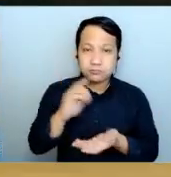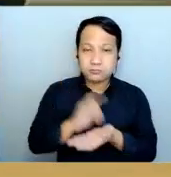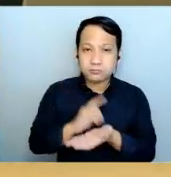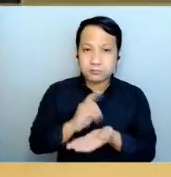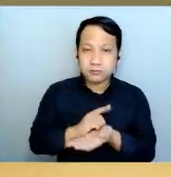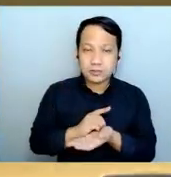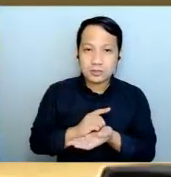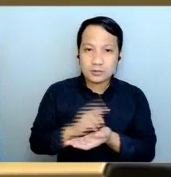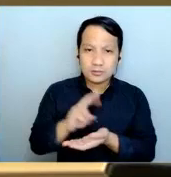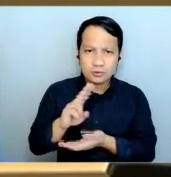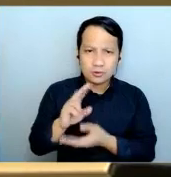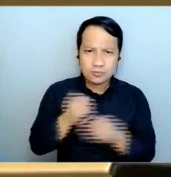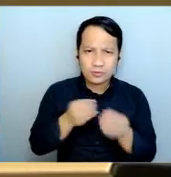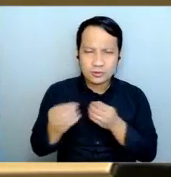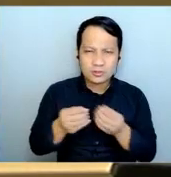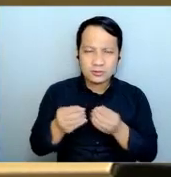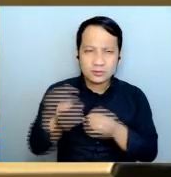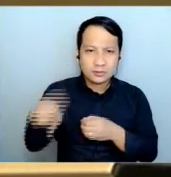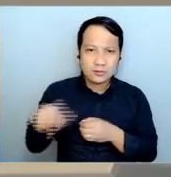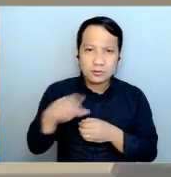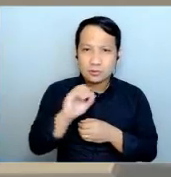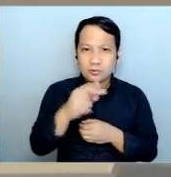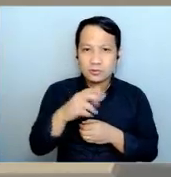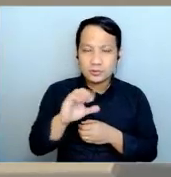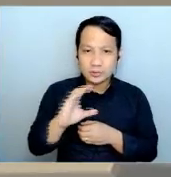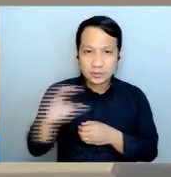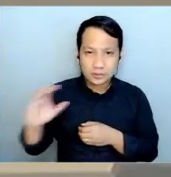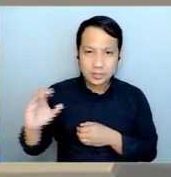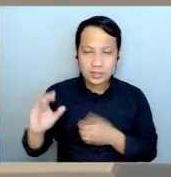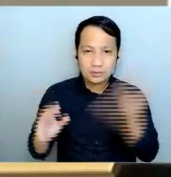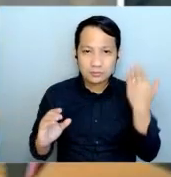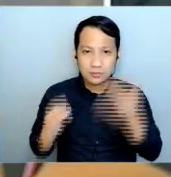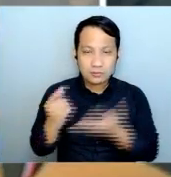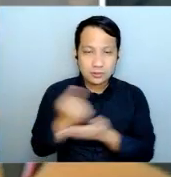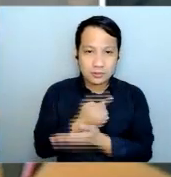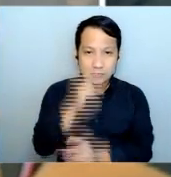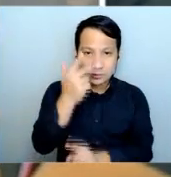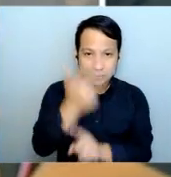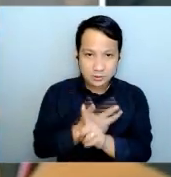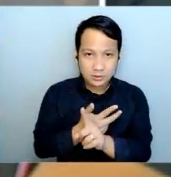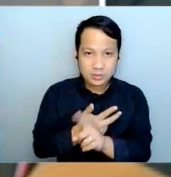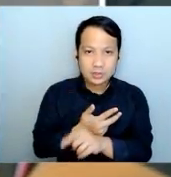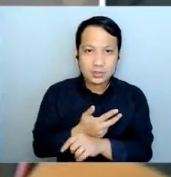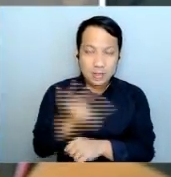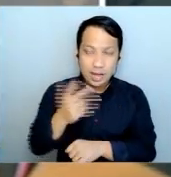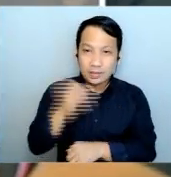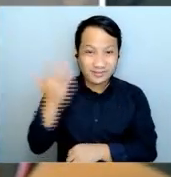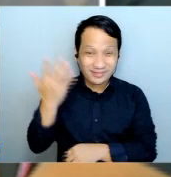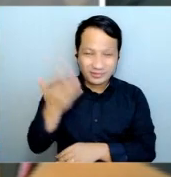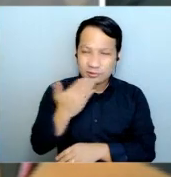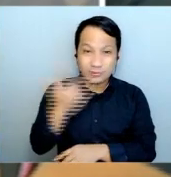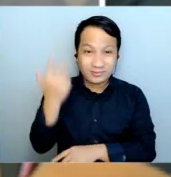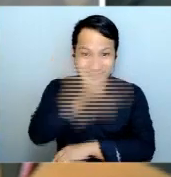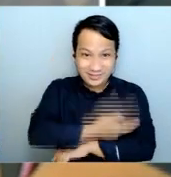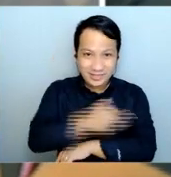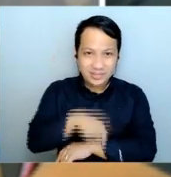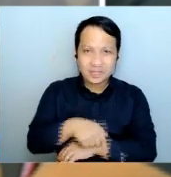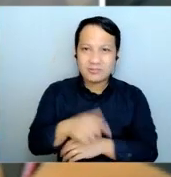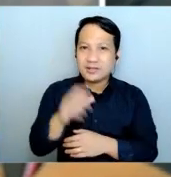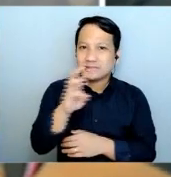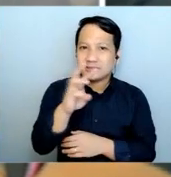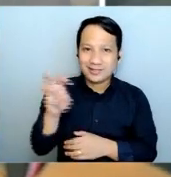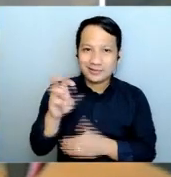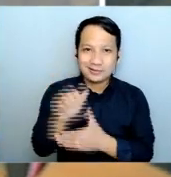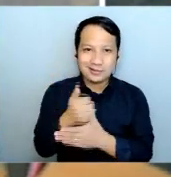Velasco, Operations Manager ng OHCC, nito lang huling tatlong araw ay nasa 600 ang daily average calls na